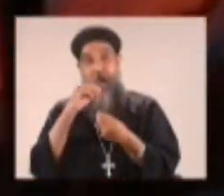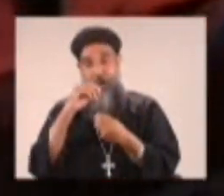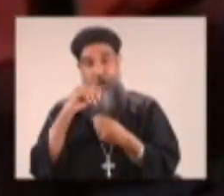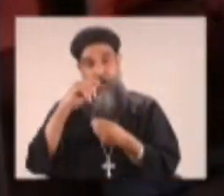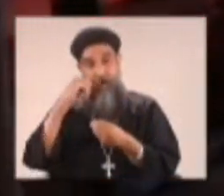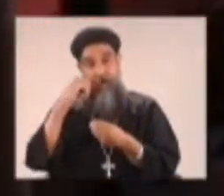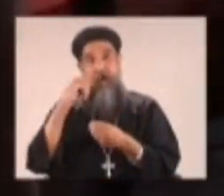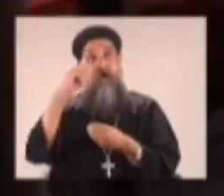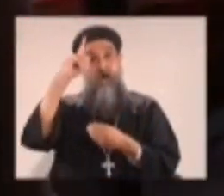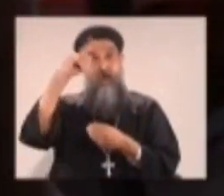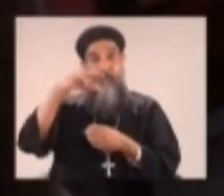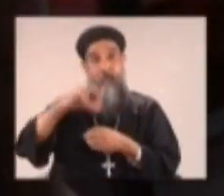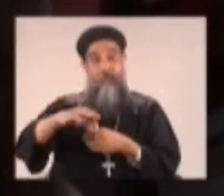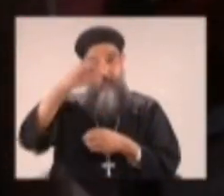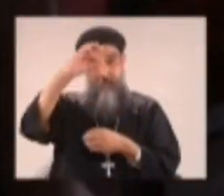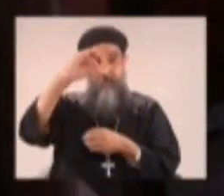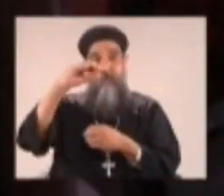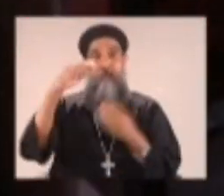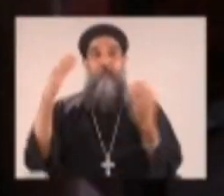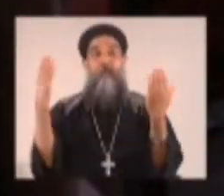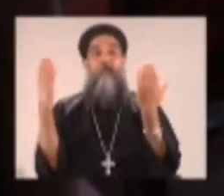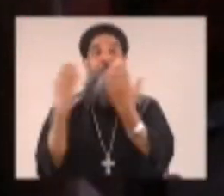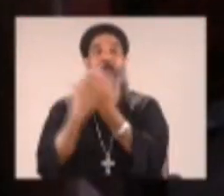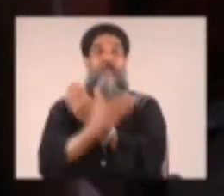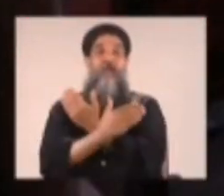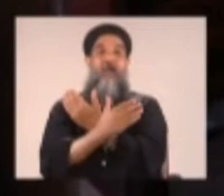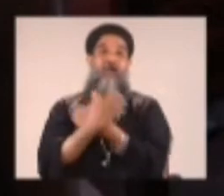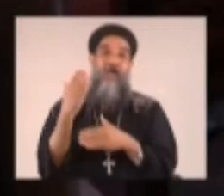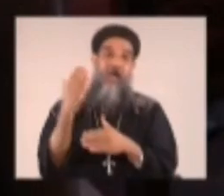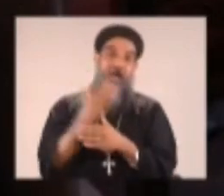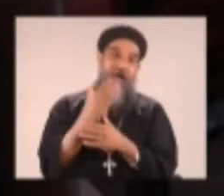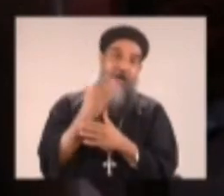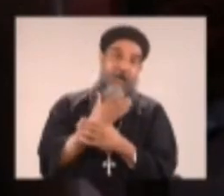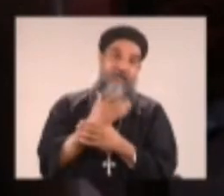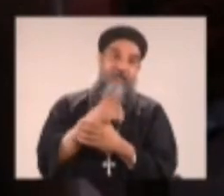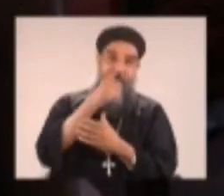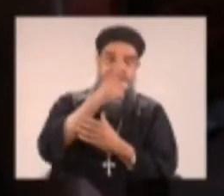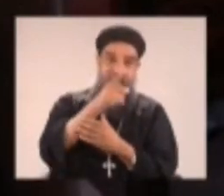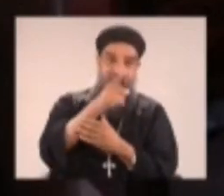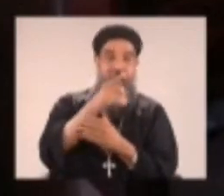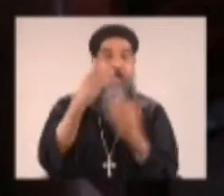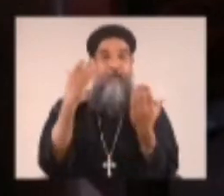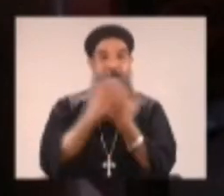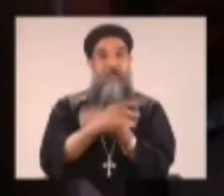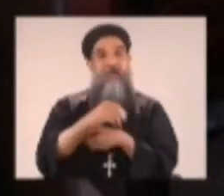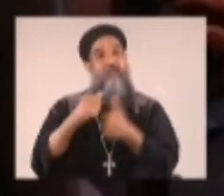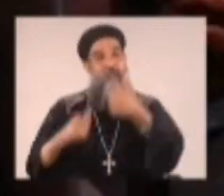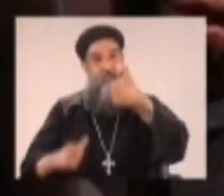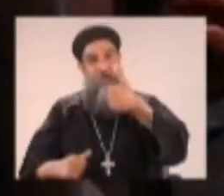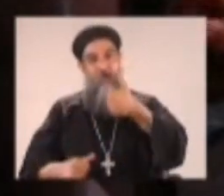بالليل على الفرشة بتاعته في بيت ربنا، وفجأة سمع صمويل صوت بينادي عليه: